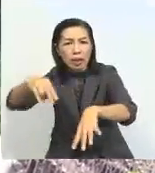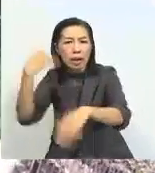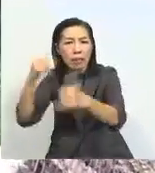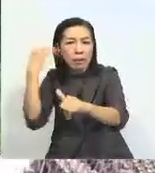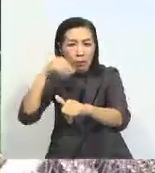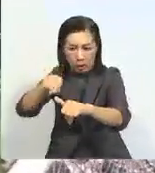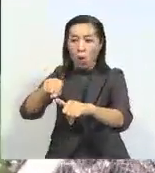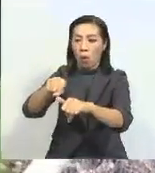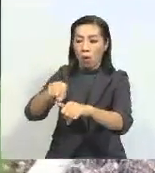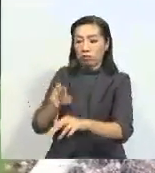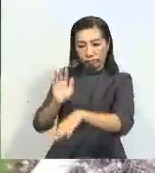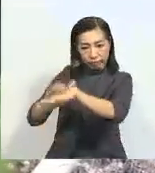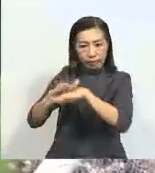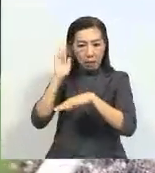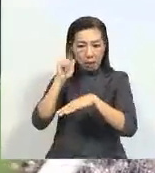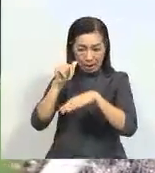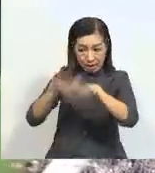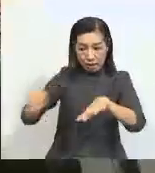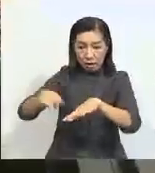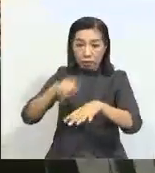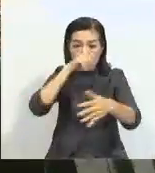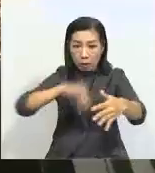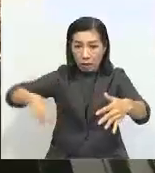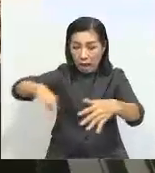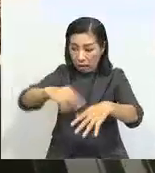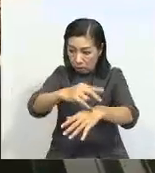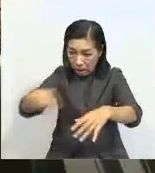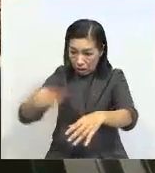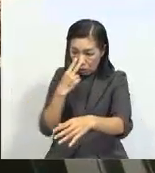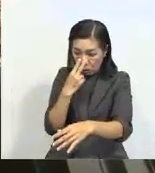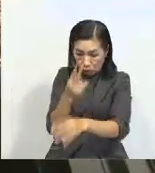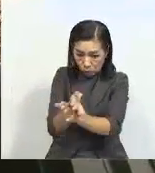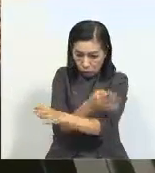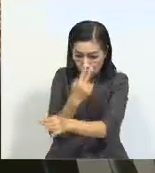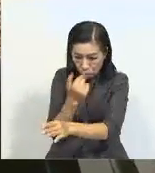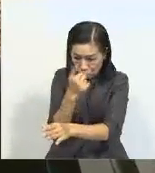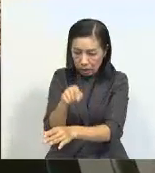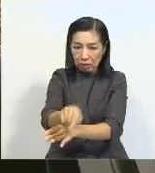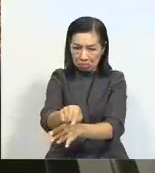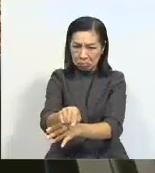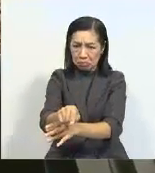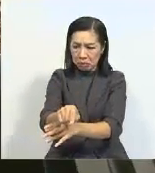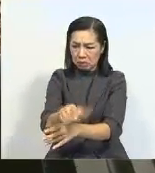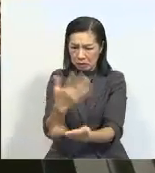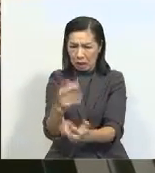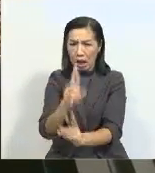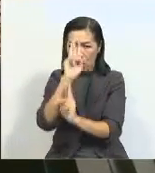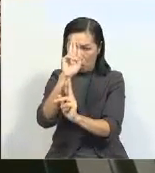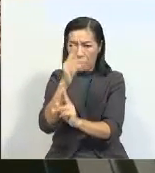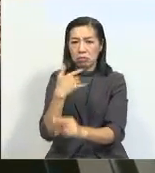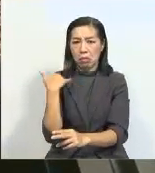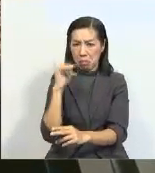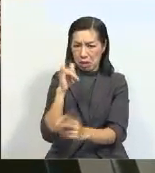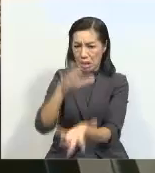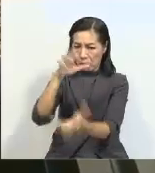ากแจ้งเตือนไปถึงผู้ปกครองรวมถึงน้องๆหนูๆถ้าจะลงไปเล่นน้ำตามสระน้ำธรรมชาติตอนนี้อาจจะต้องระวังมากเป็นพิเศ